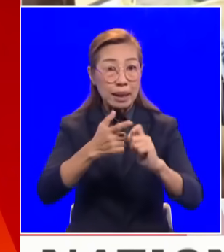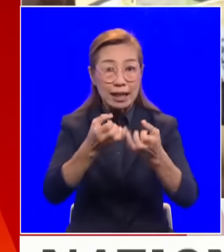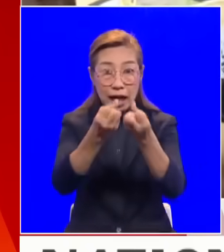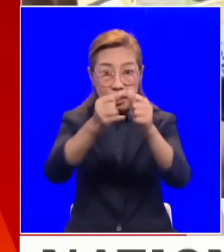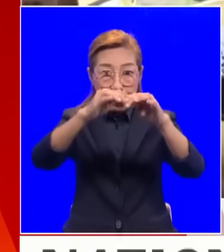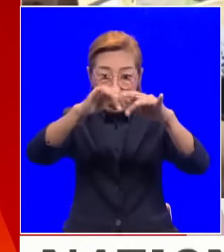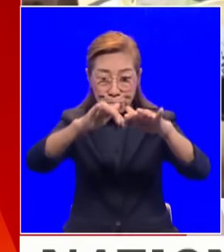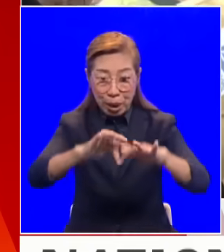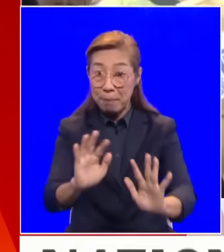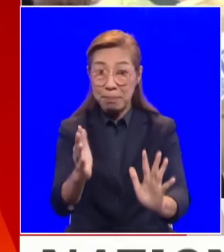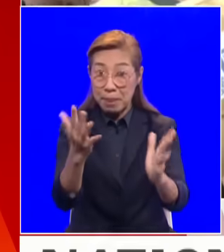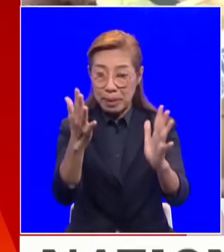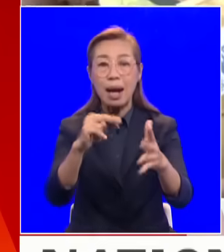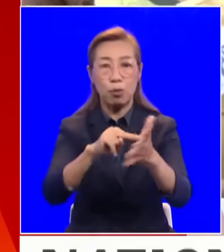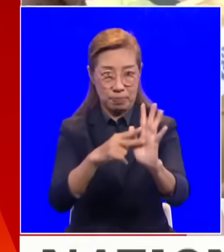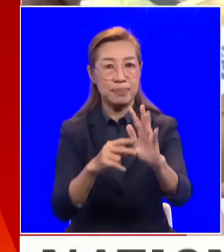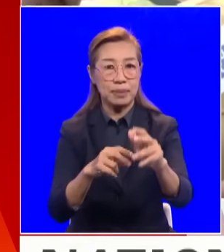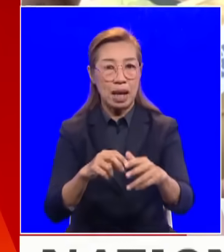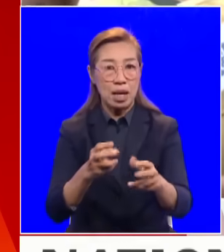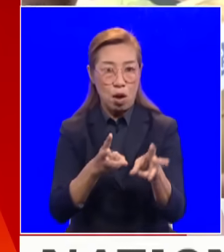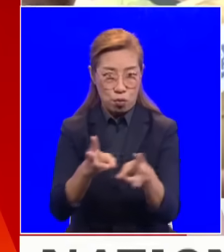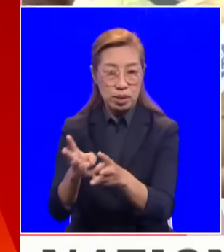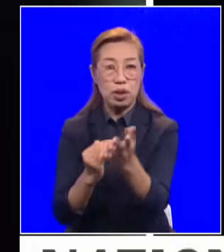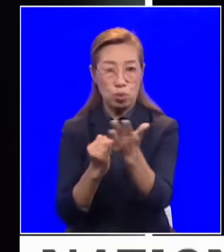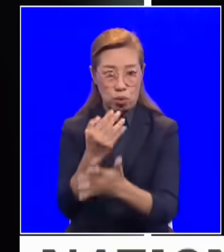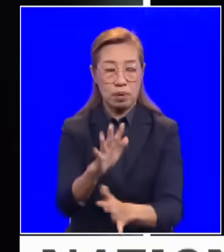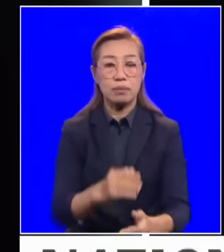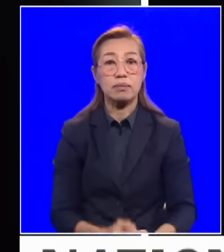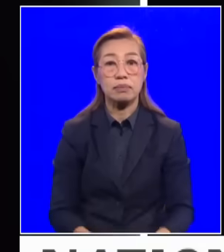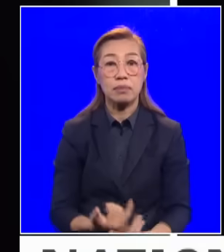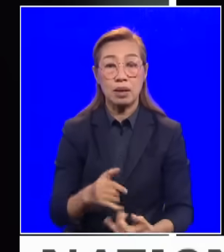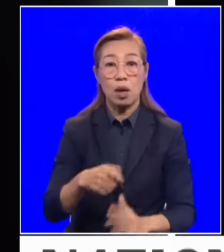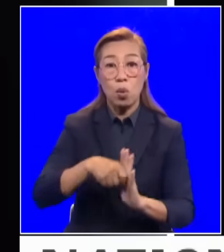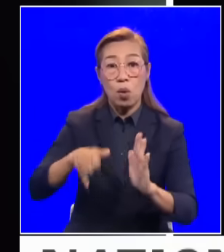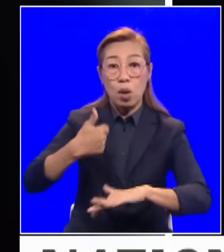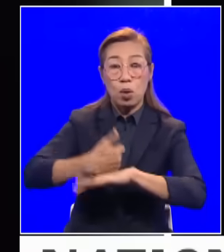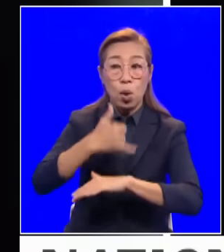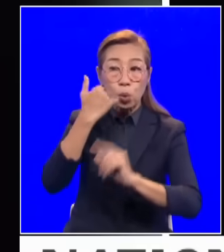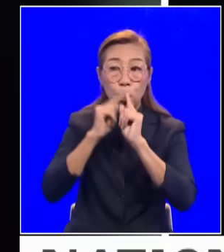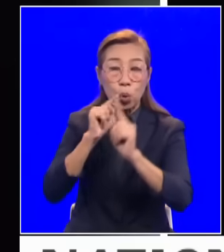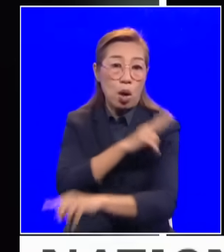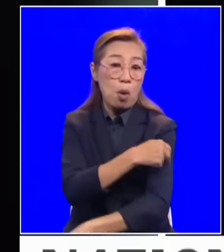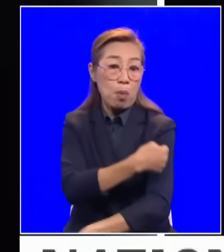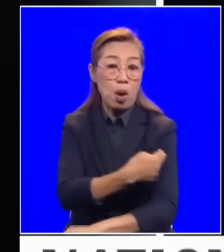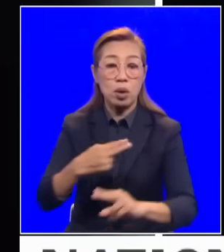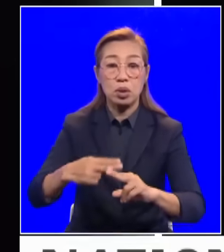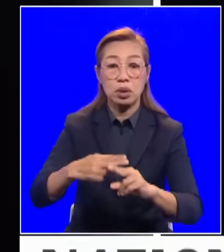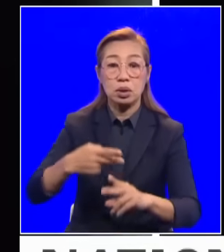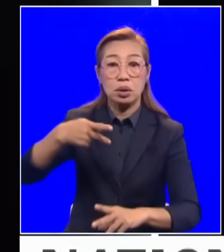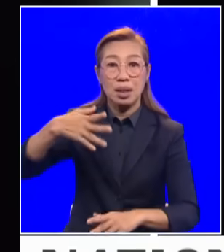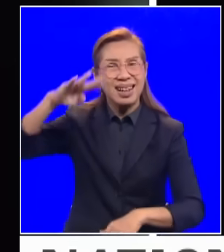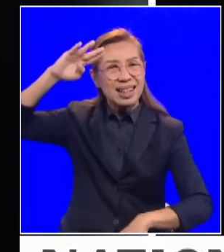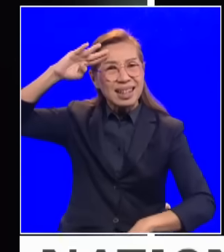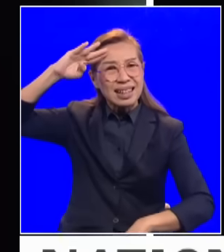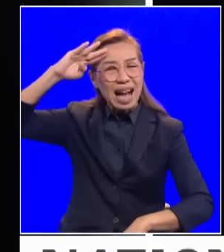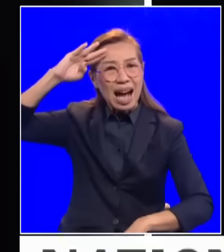เรามาถูกทาง นอกจากนี้นะคะท่านผู้ว่าเนี่ยก็ยังมีการโทรปรึกษาหมอภาคอ่ะคุณผู้ชมจำได้ไหมคะพันเอกนายแพทย์ภา